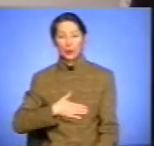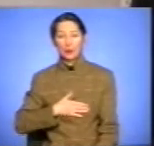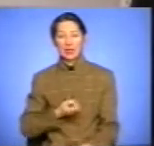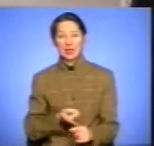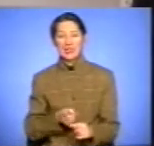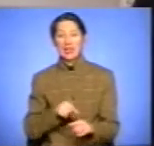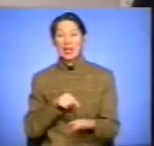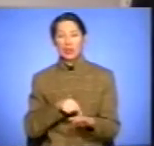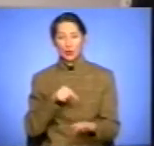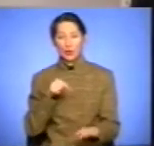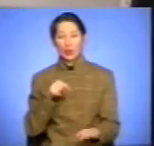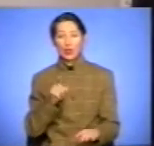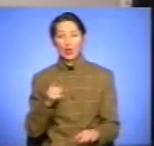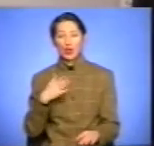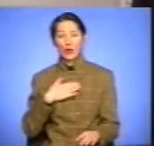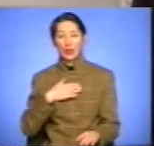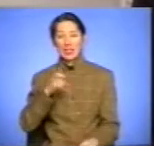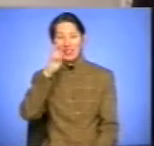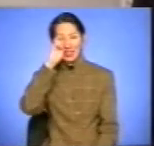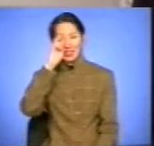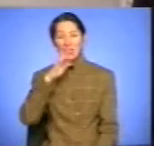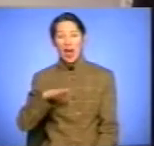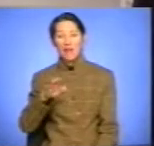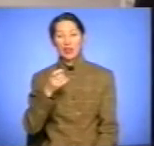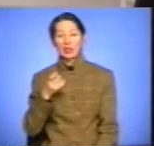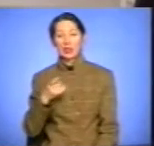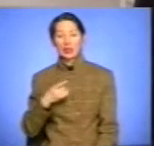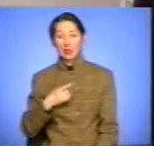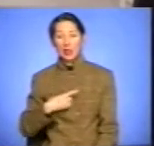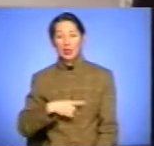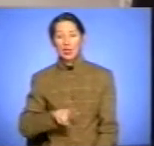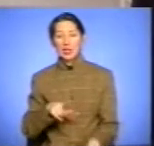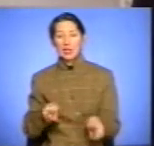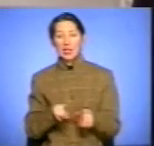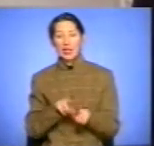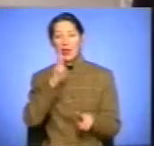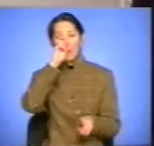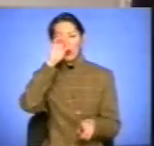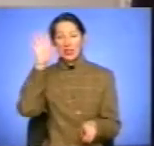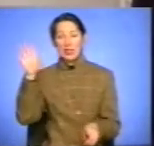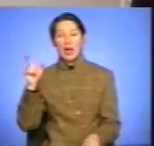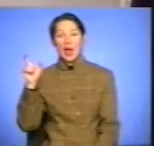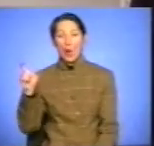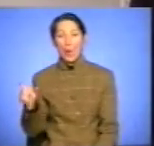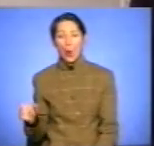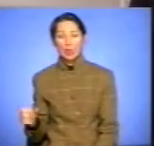це відчувати що в нашій державі народилася така видатна постать